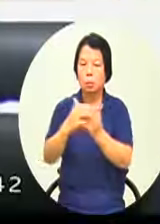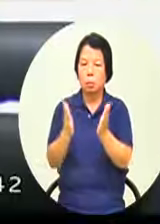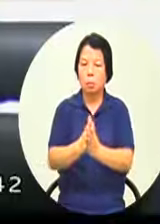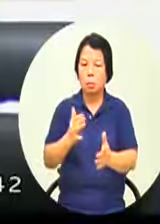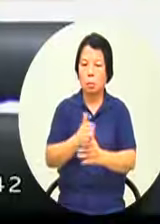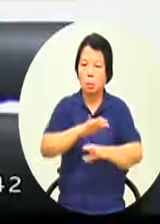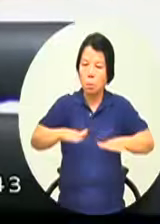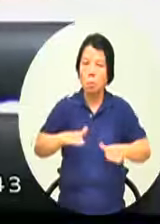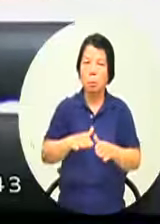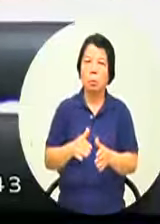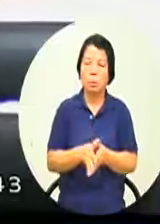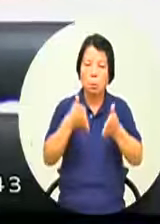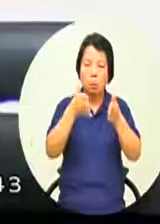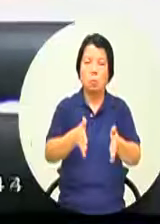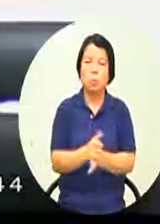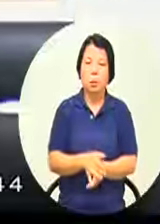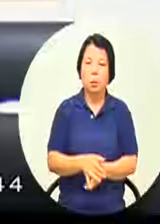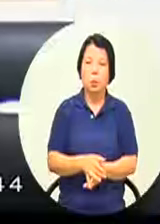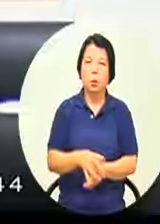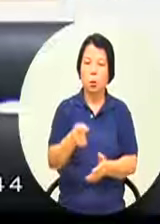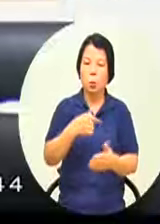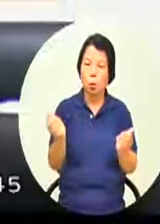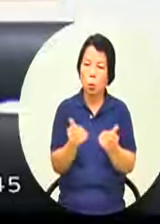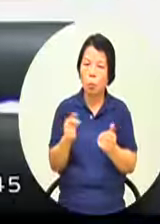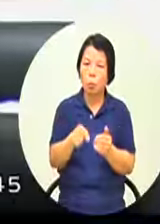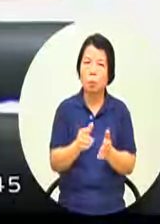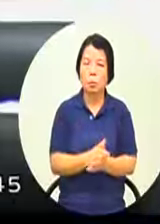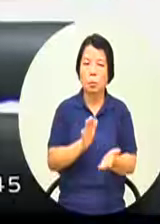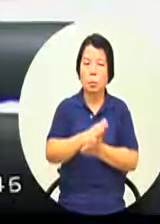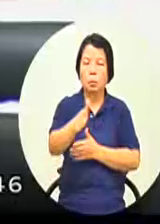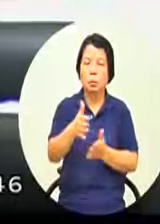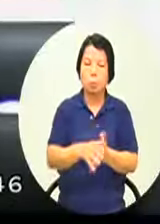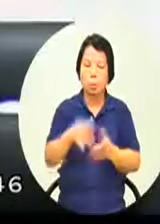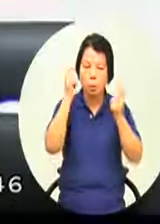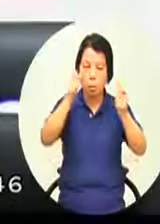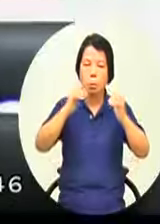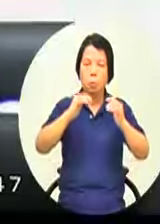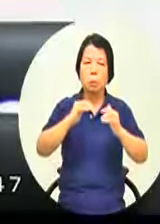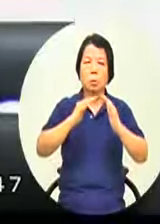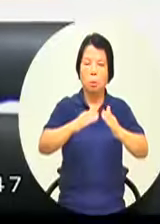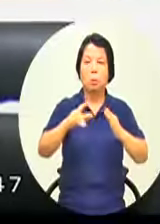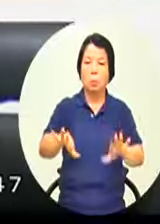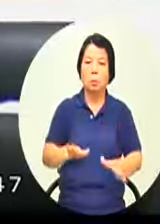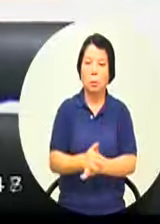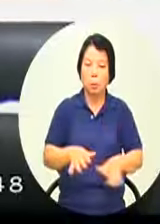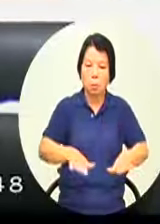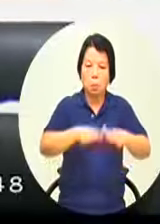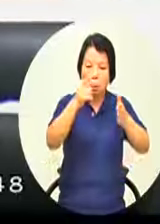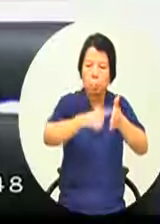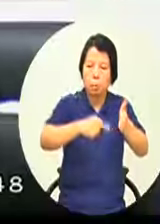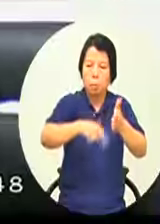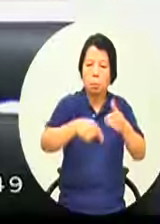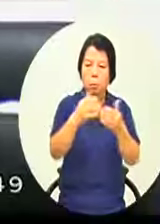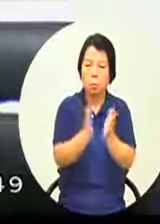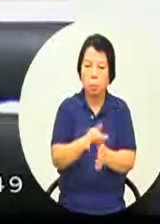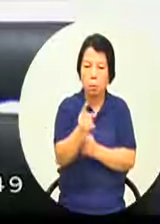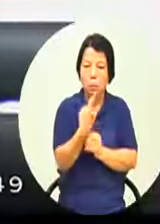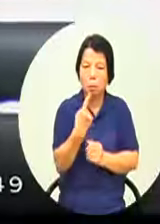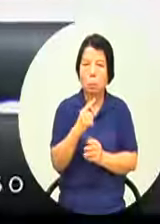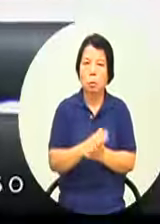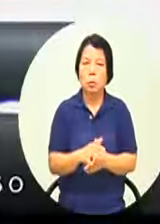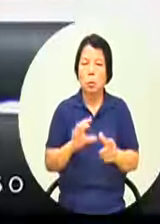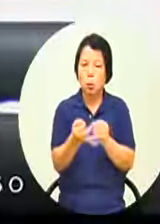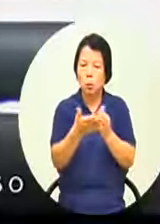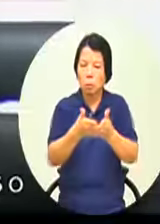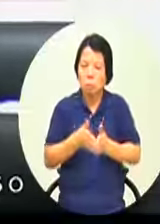以局长，针对这些本席刚提的这些问题，后续请你把高雄市目前都会淹水这些区域，到底他们的原因为何，并且